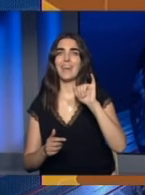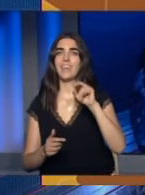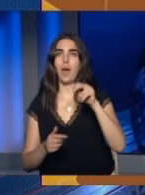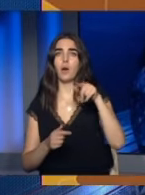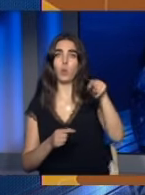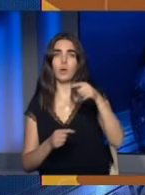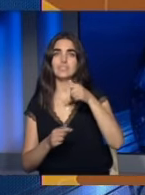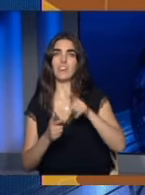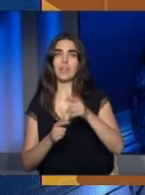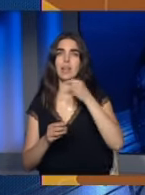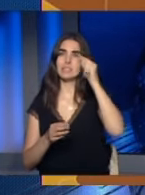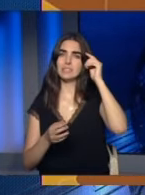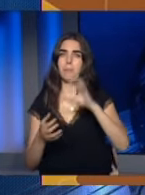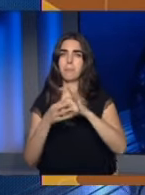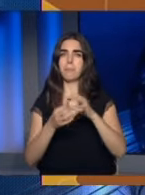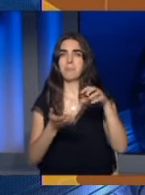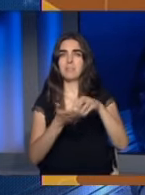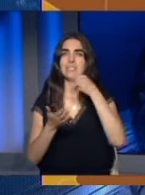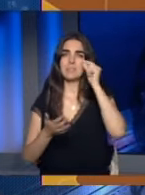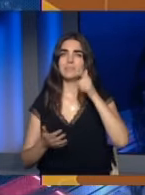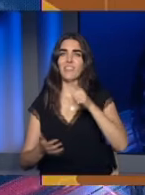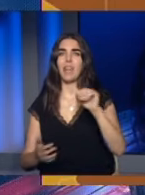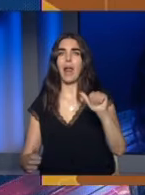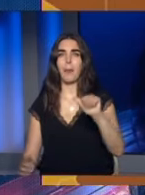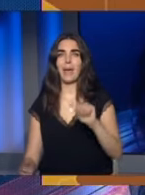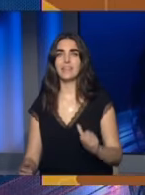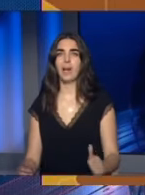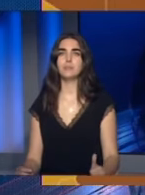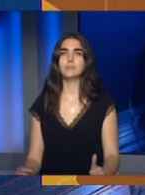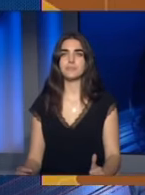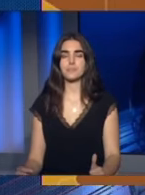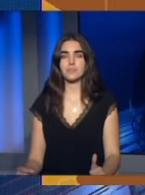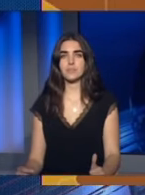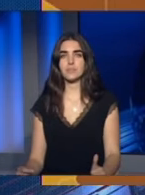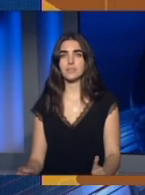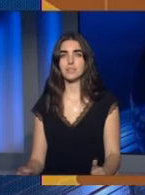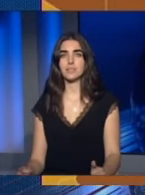مينا سفينه الاوراك وسفينه